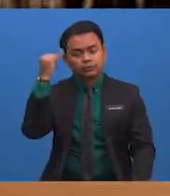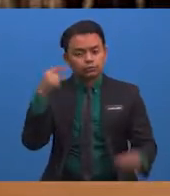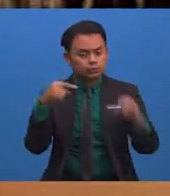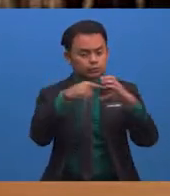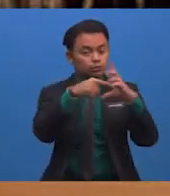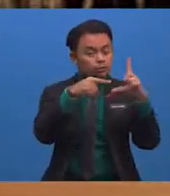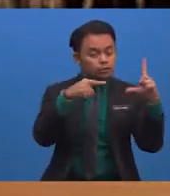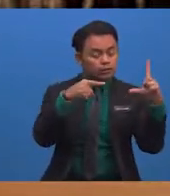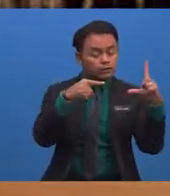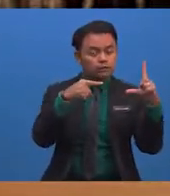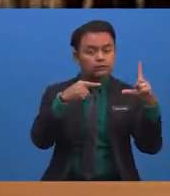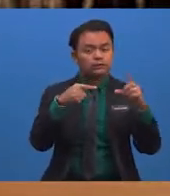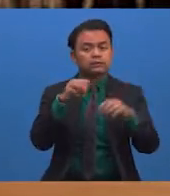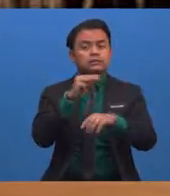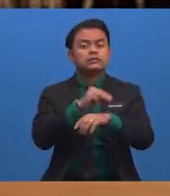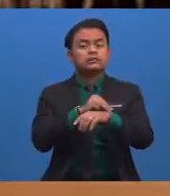Abbasiyah.